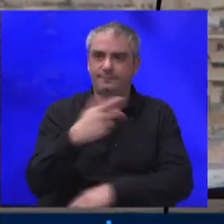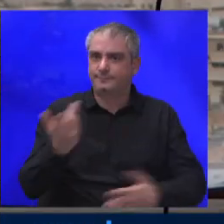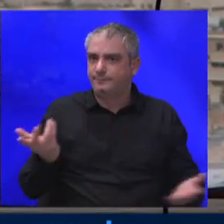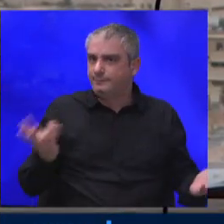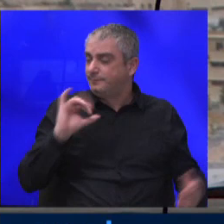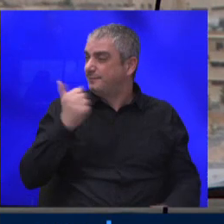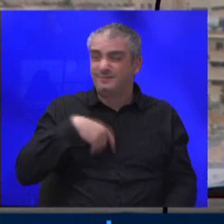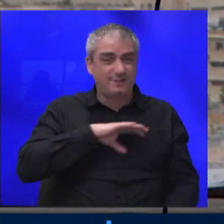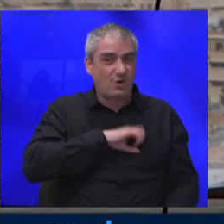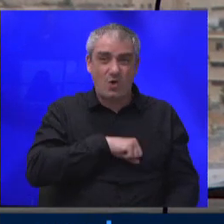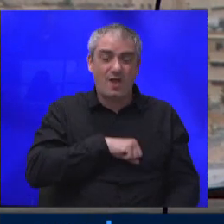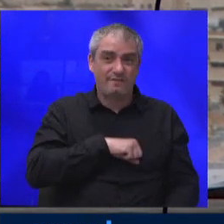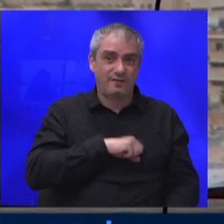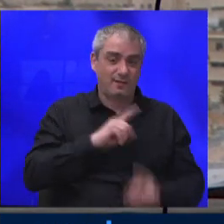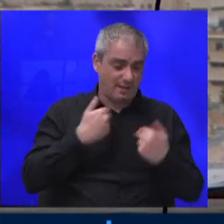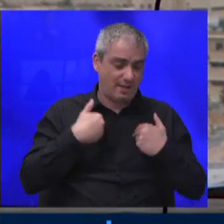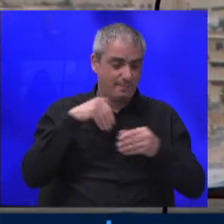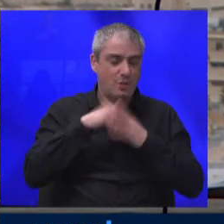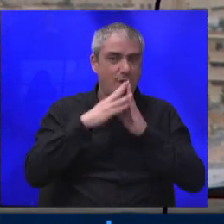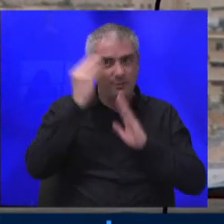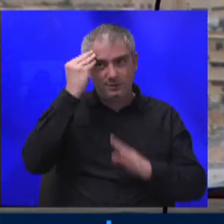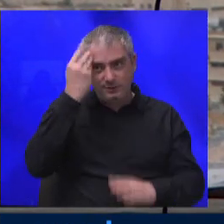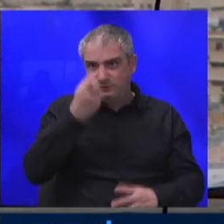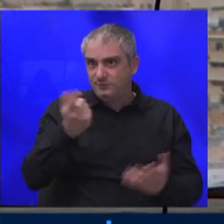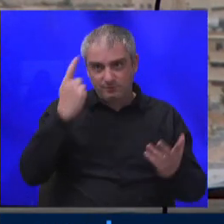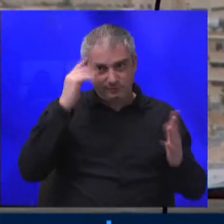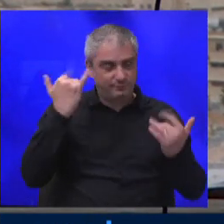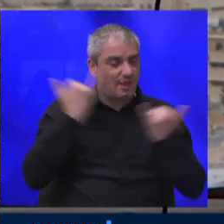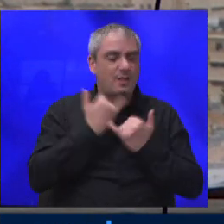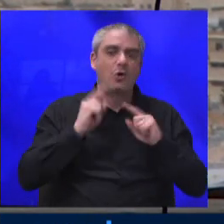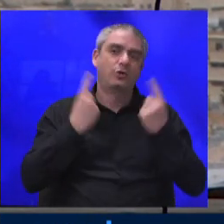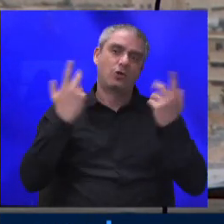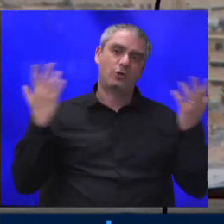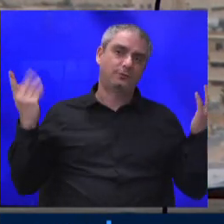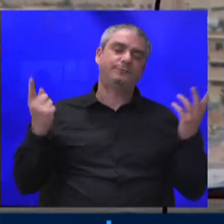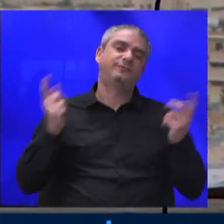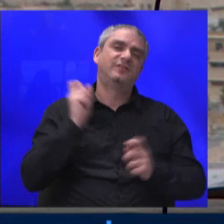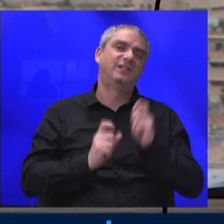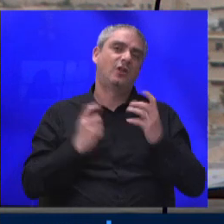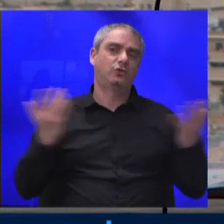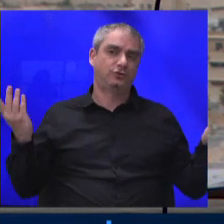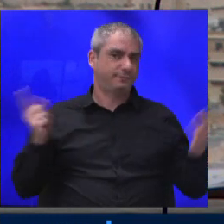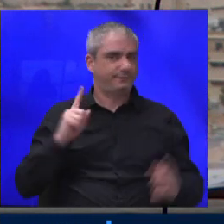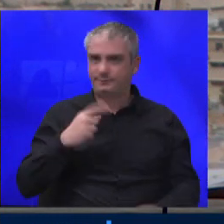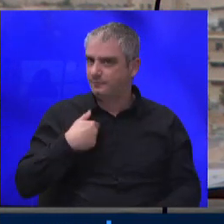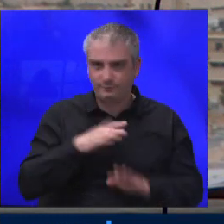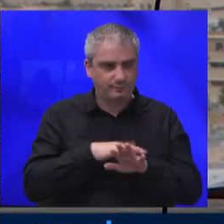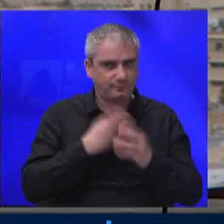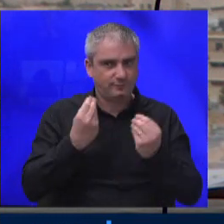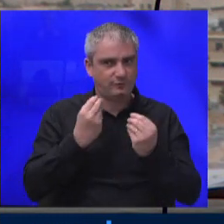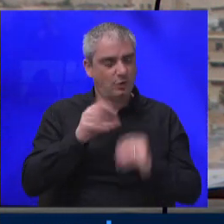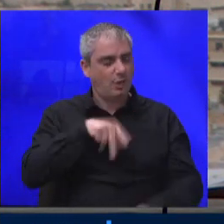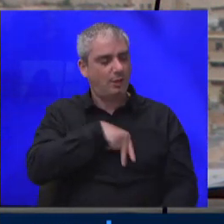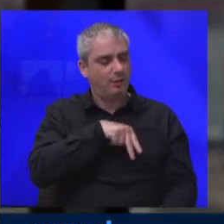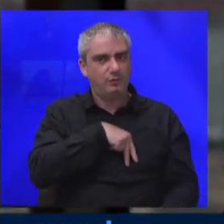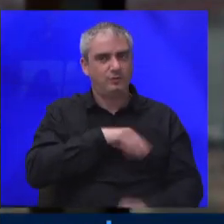כואב שזה קרה בבית ספר, ואתה יודע מה, טעויות קורות, וזה אנושי. אבל לא מרגישה שמישהו לוקח אחריות